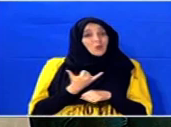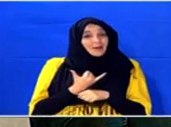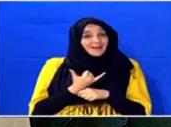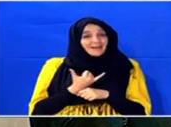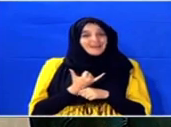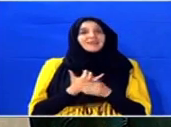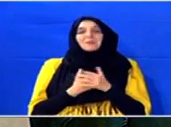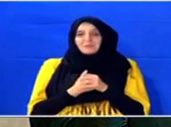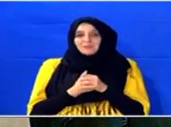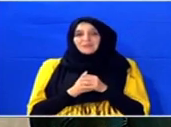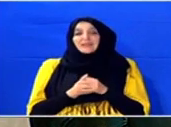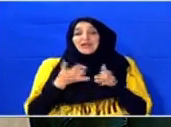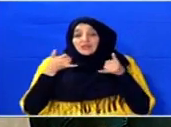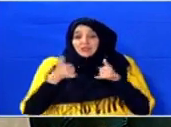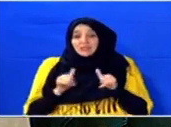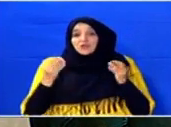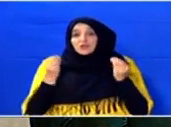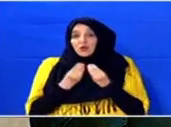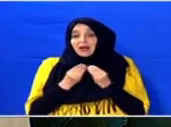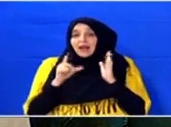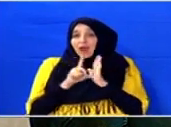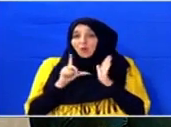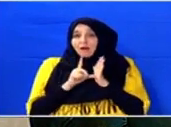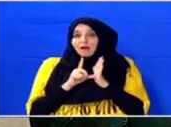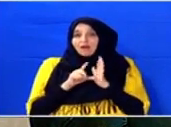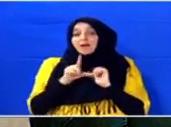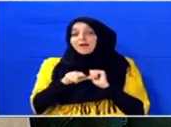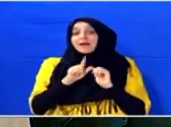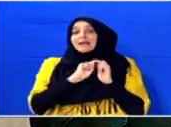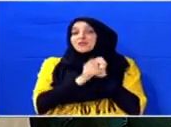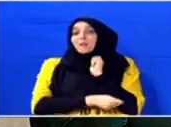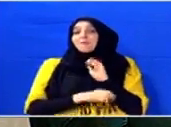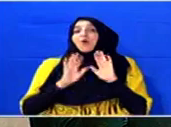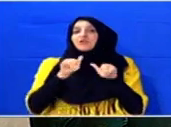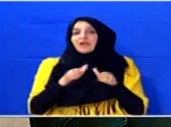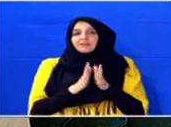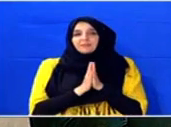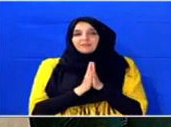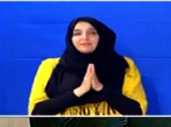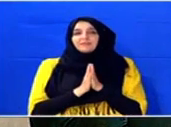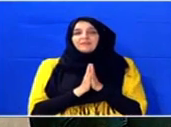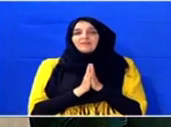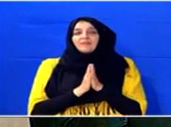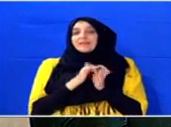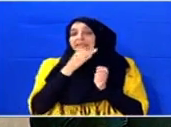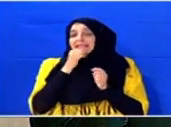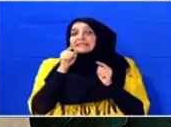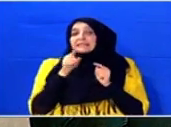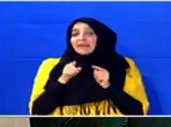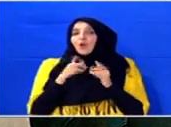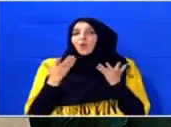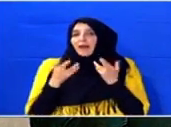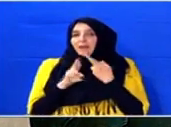وجسد صلح القانونيه تبقى لمده 49 تكون سمنه الجايه هننق لكم بالليل